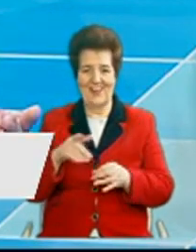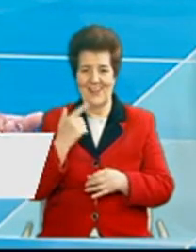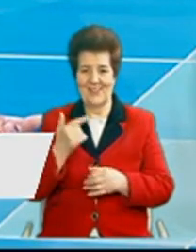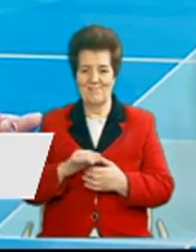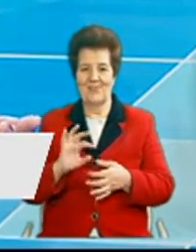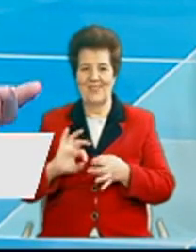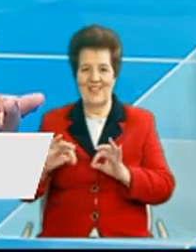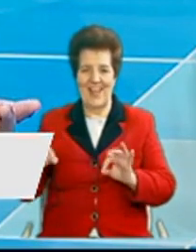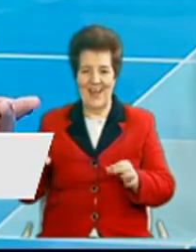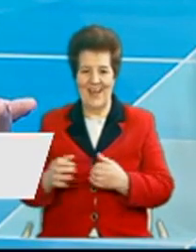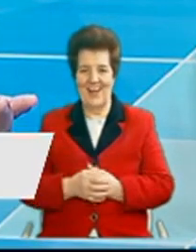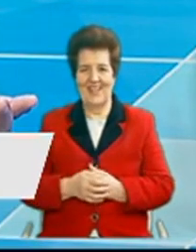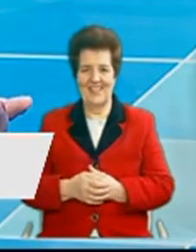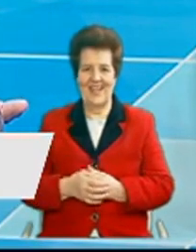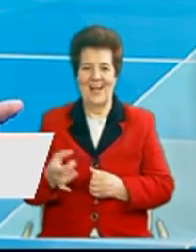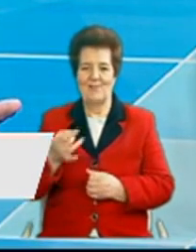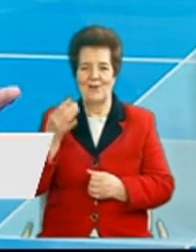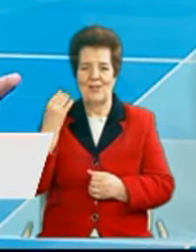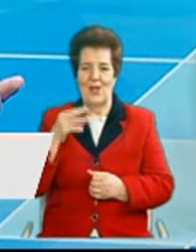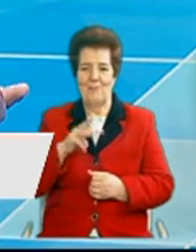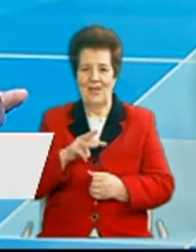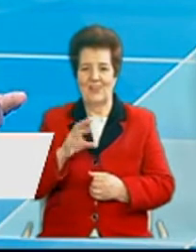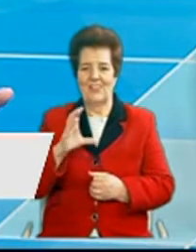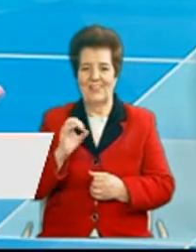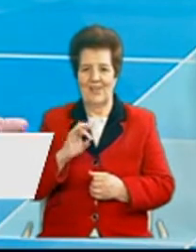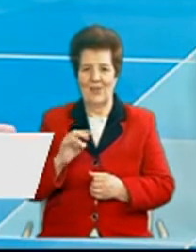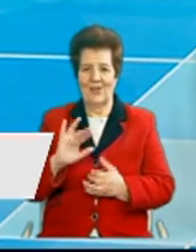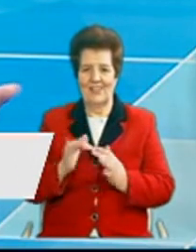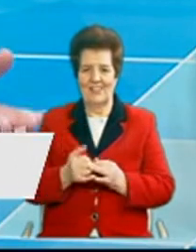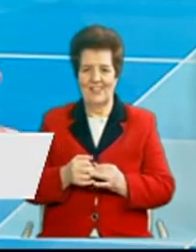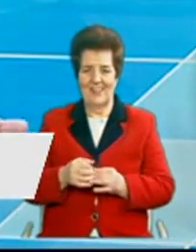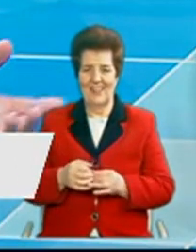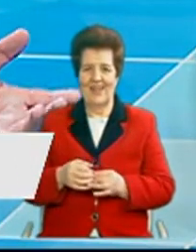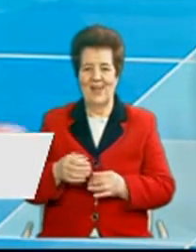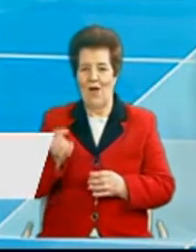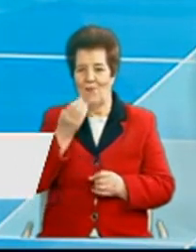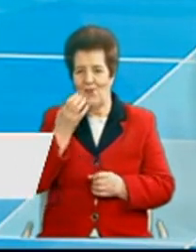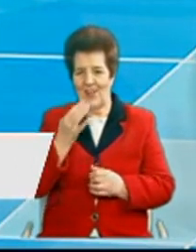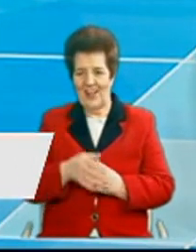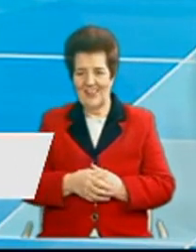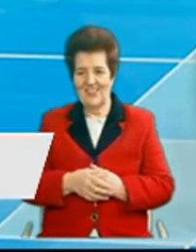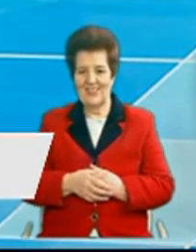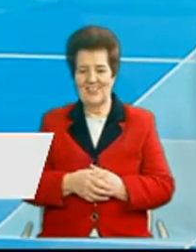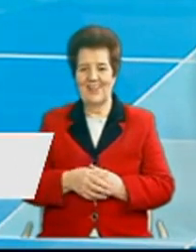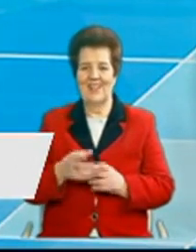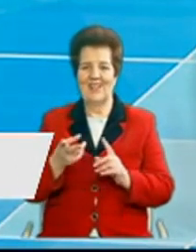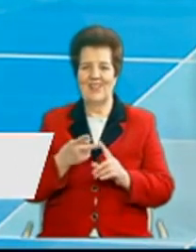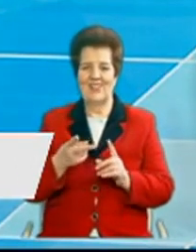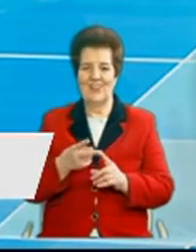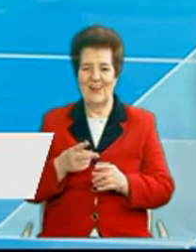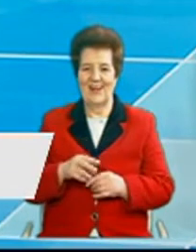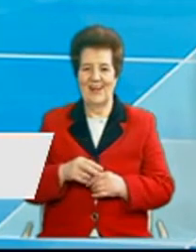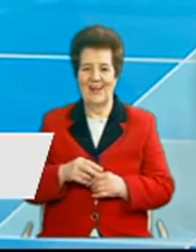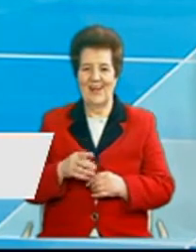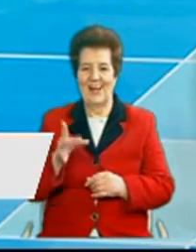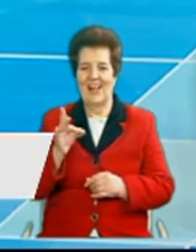detaliat, primul președinte al Republicii Moldova, Mircea Snegur, e originar din satul Trifănești, raionul Florești, al doilea șef de stat, Petru Lucinski, original din